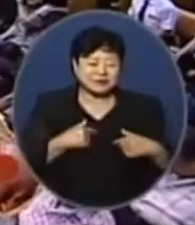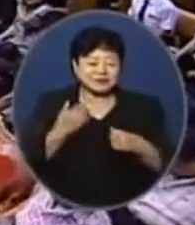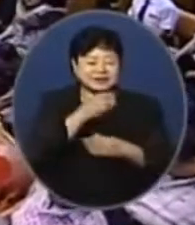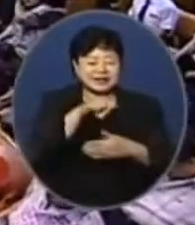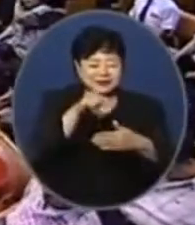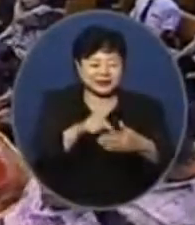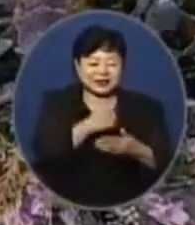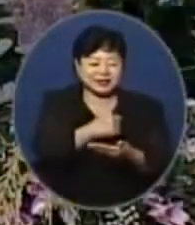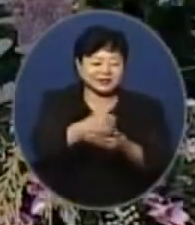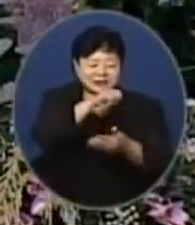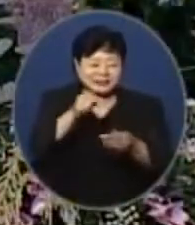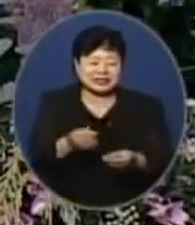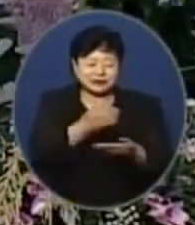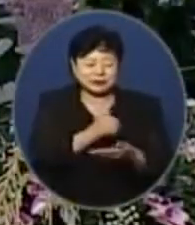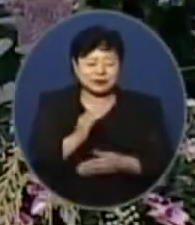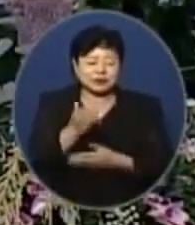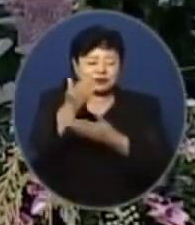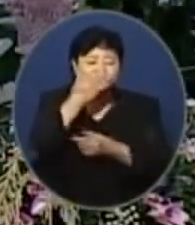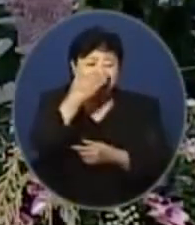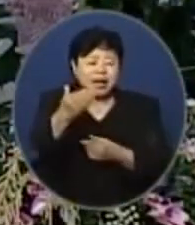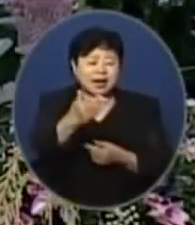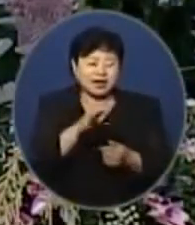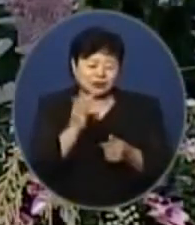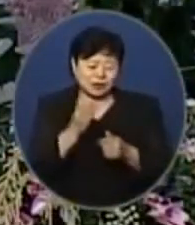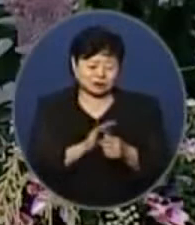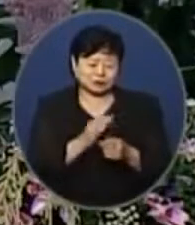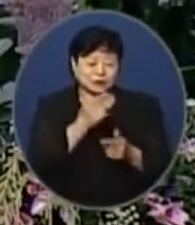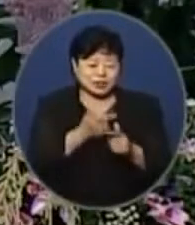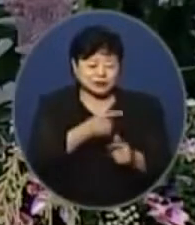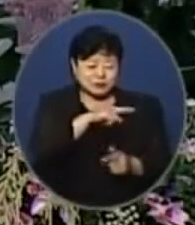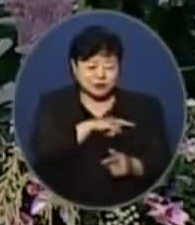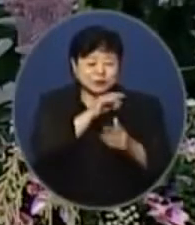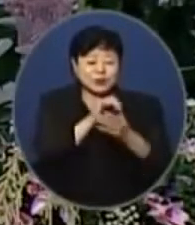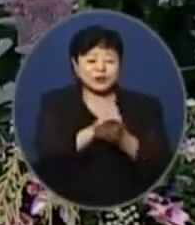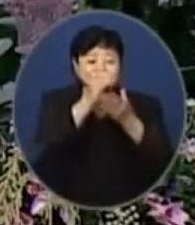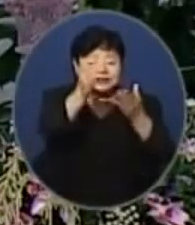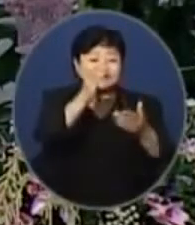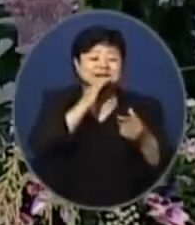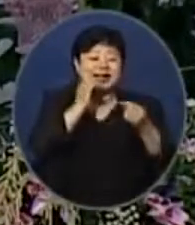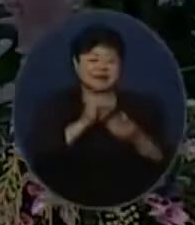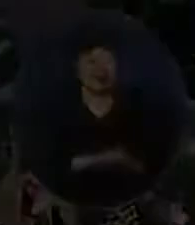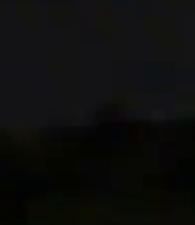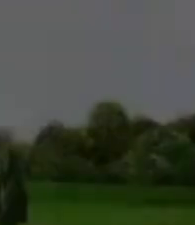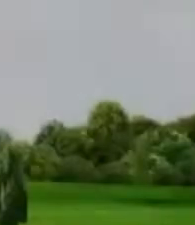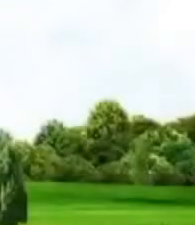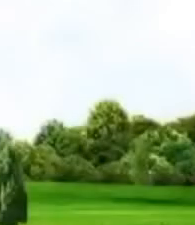살아가며 주님께 영광 돌리는 삶을 살아가는 저희 모두가 되게 하여 주옵소서. 예수님의 이름으로 기도 올리옵나이다. 아멘.